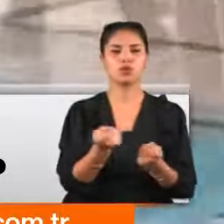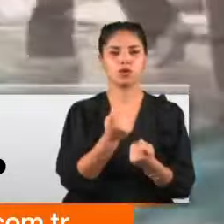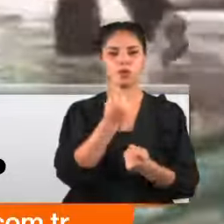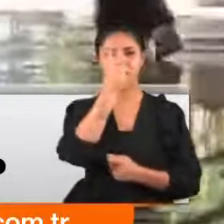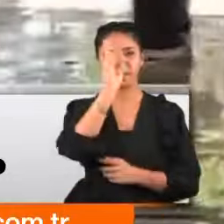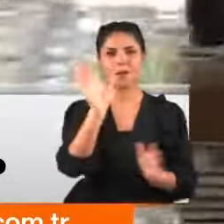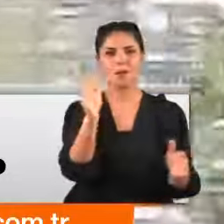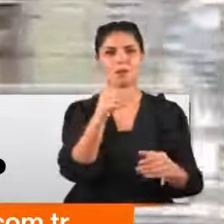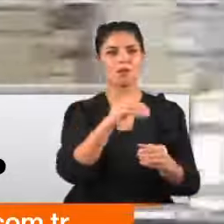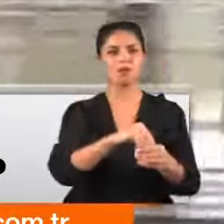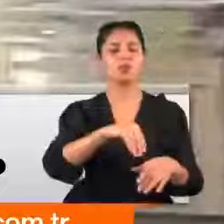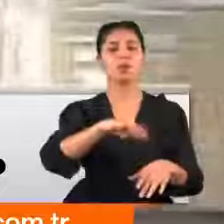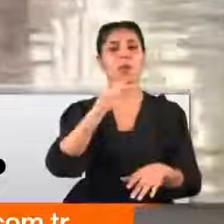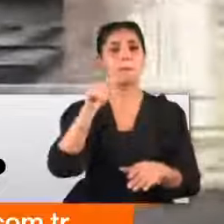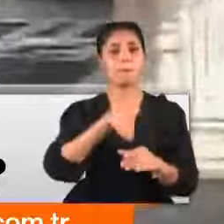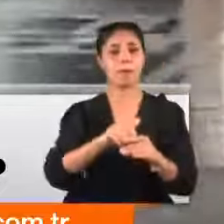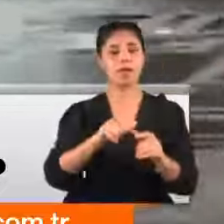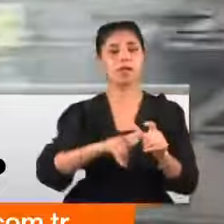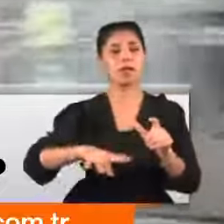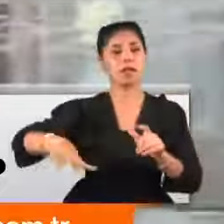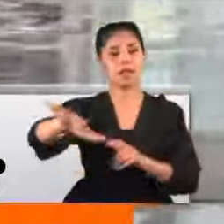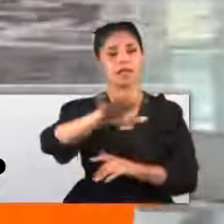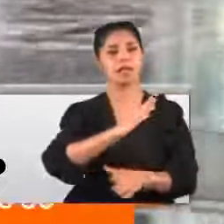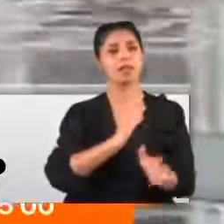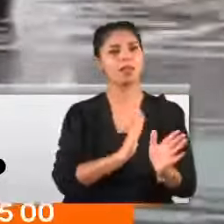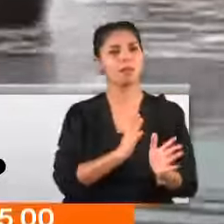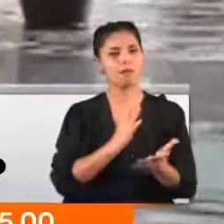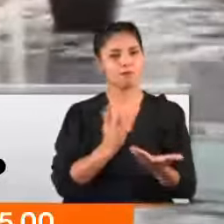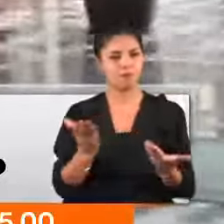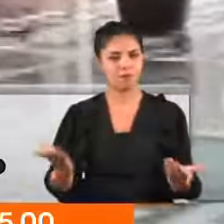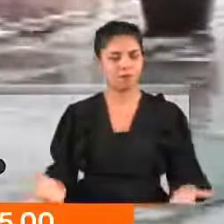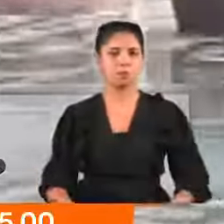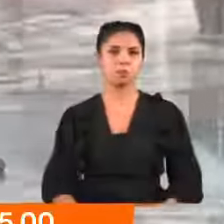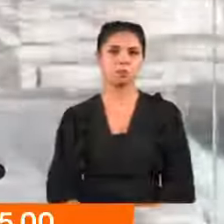makam odalarında değil, meclis genelinde sürüyor.